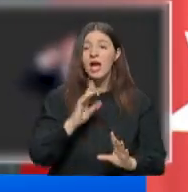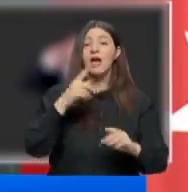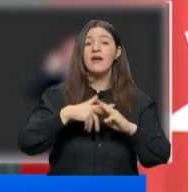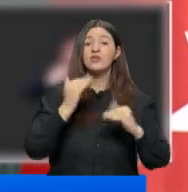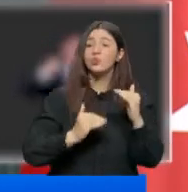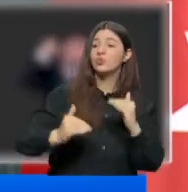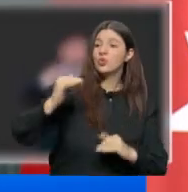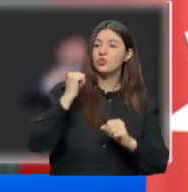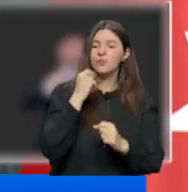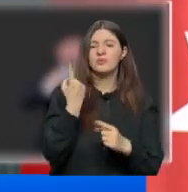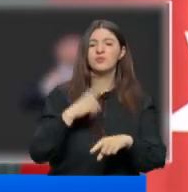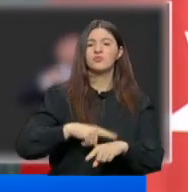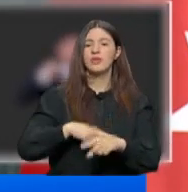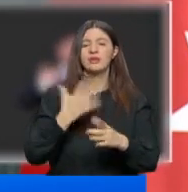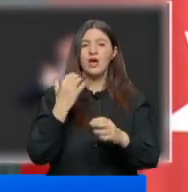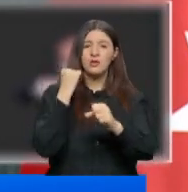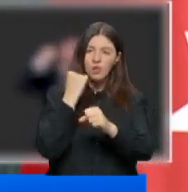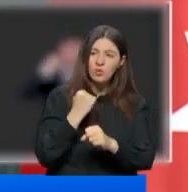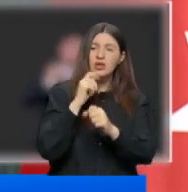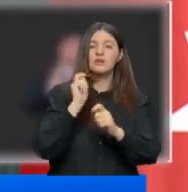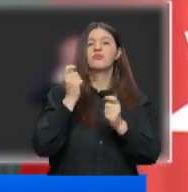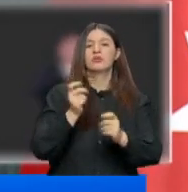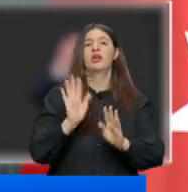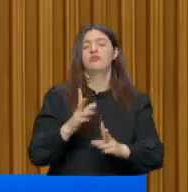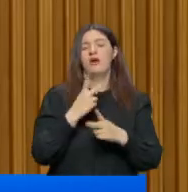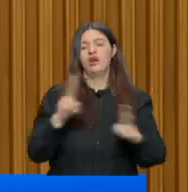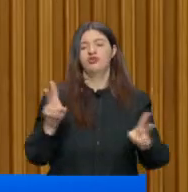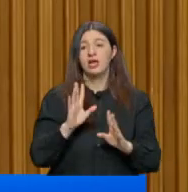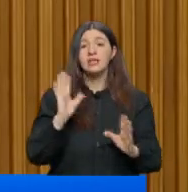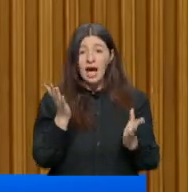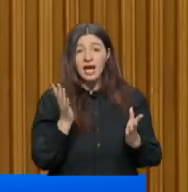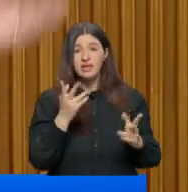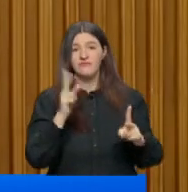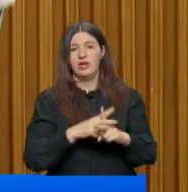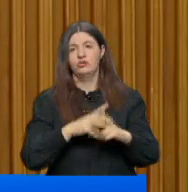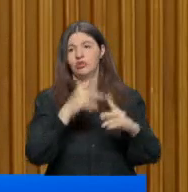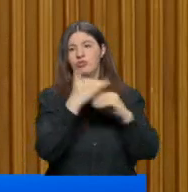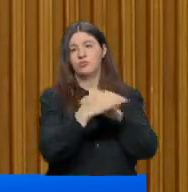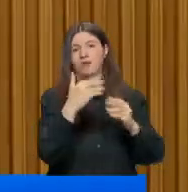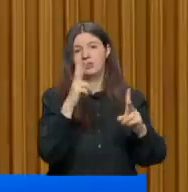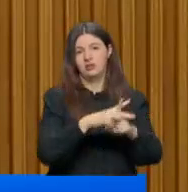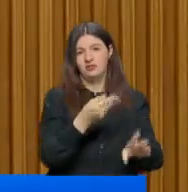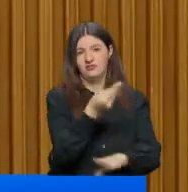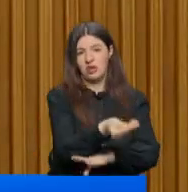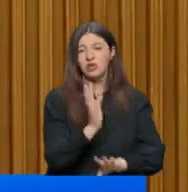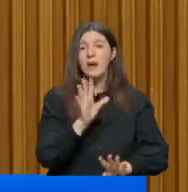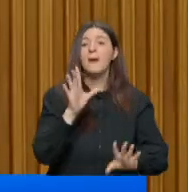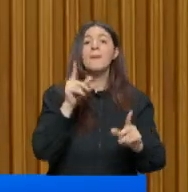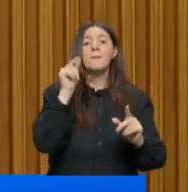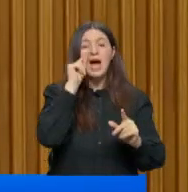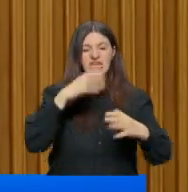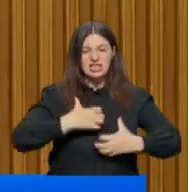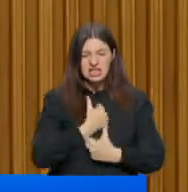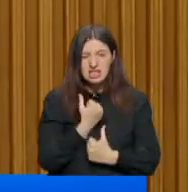yükselişin yükünü bir müddet daha omuzlamak durumunda kalacağımız açıktır. Yani fatura milletimize kesilecek. Bay Kriz ve